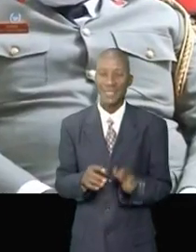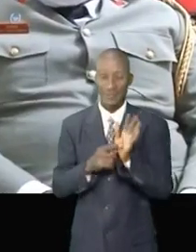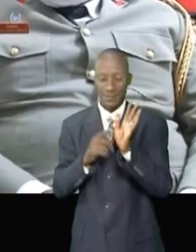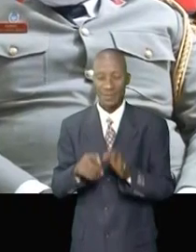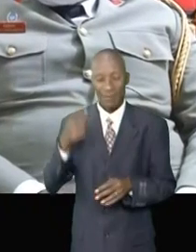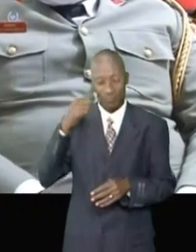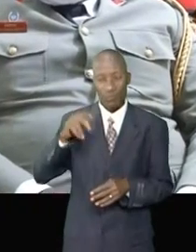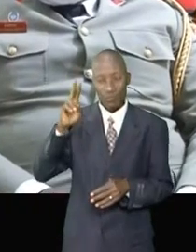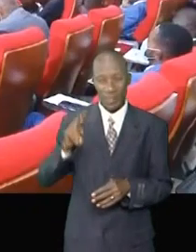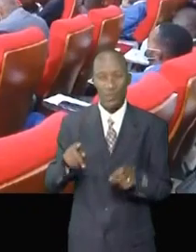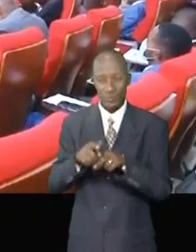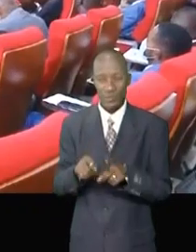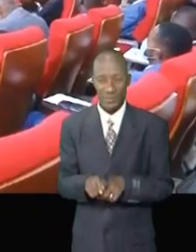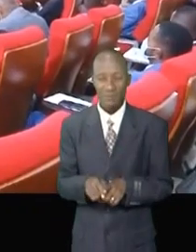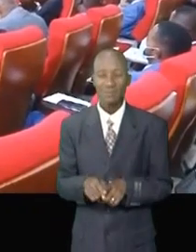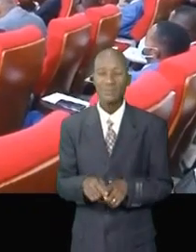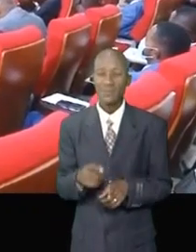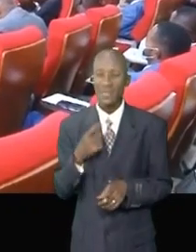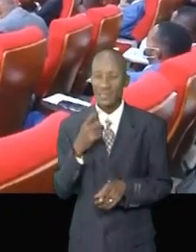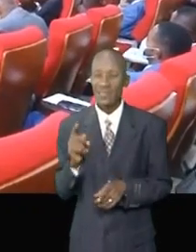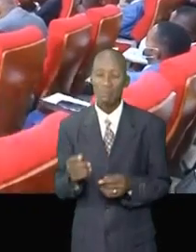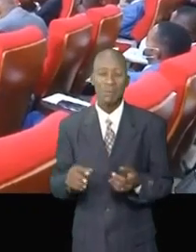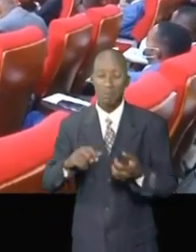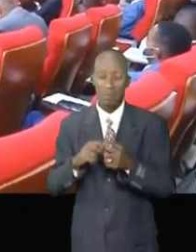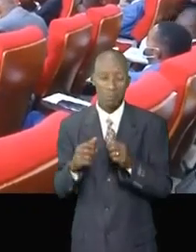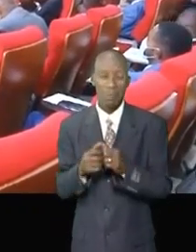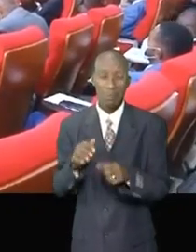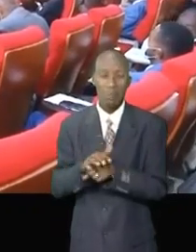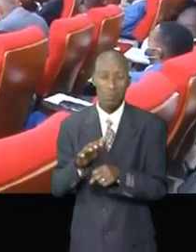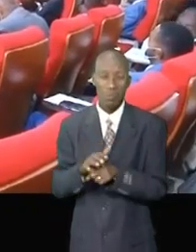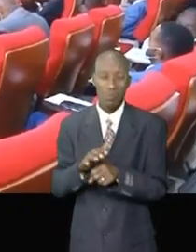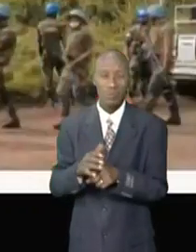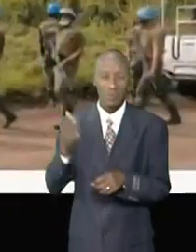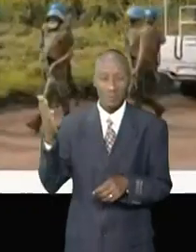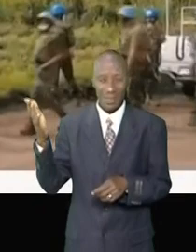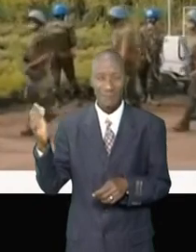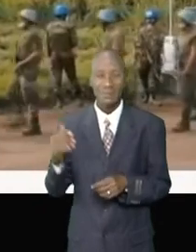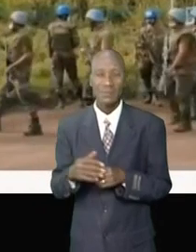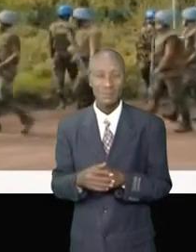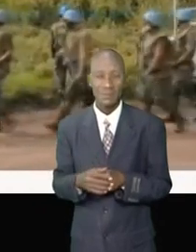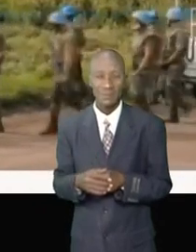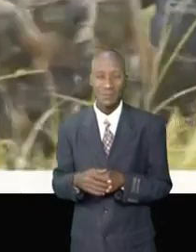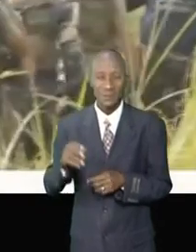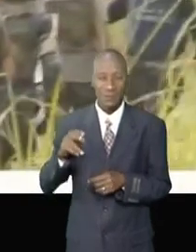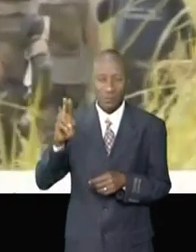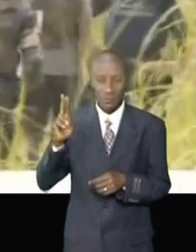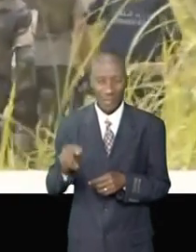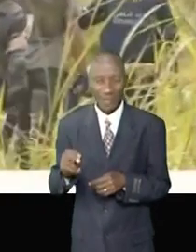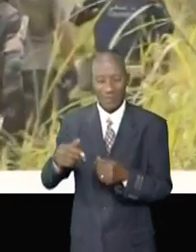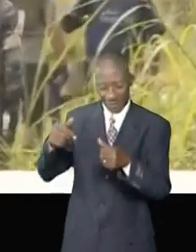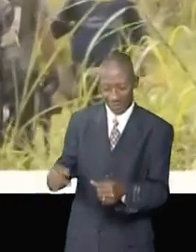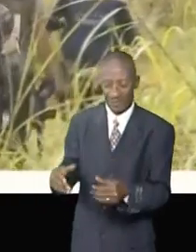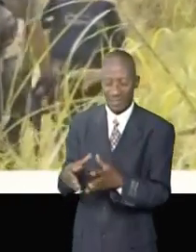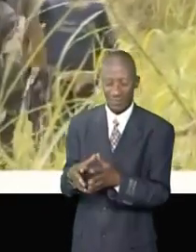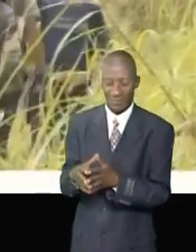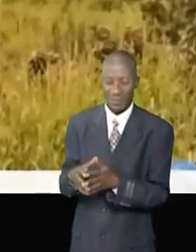qui a reconnu que malgré ces avancées notables, des difficultés subsistent tandis que d'autres surgissent. Mais la MONUSCO restera aux côtés de la République